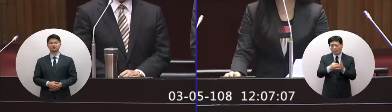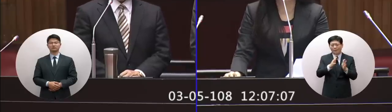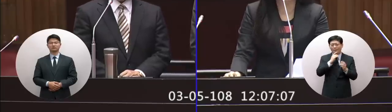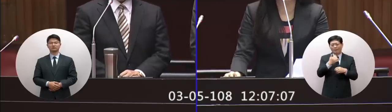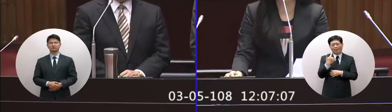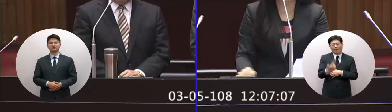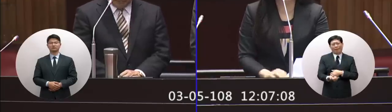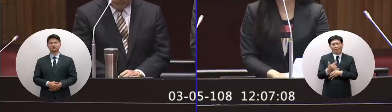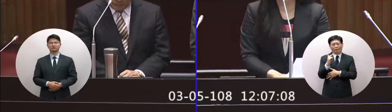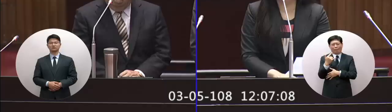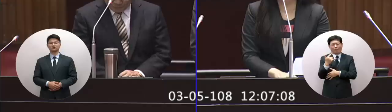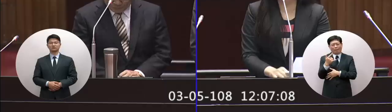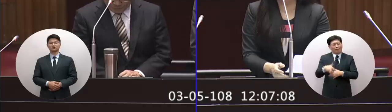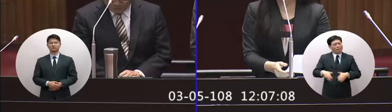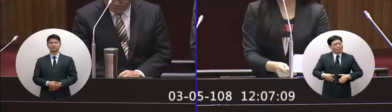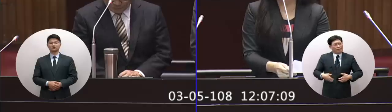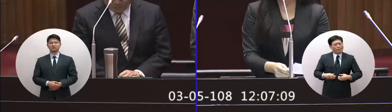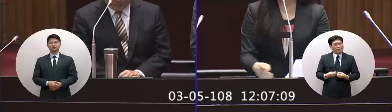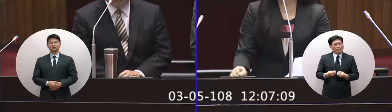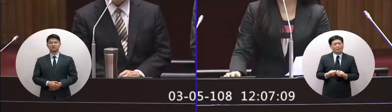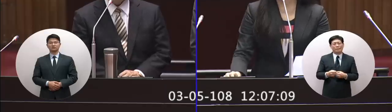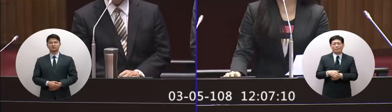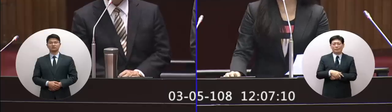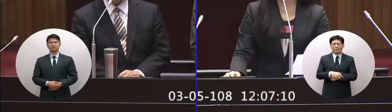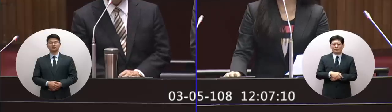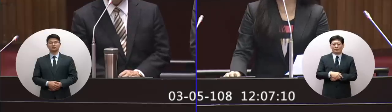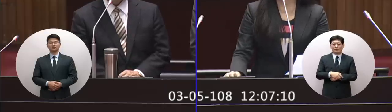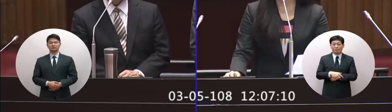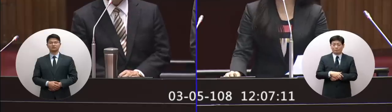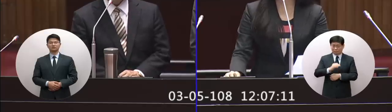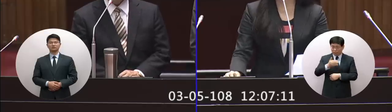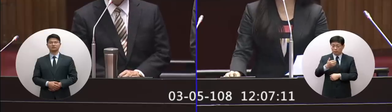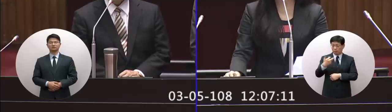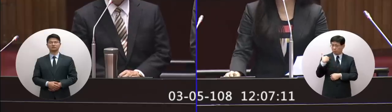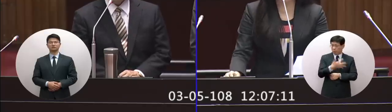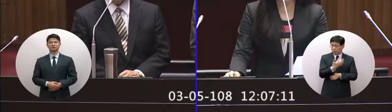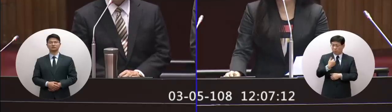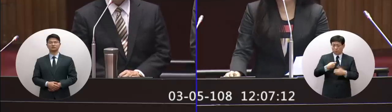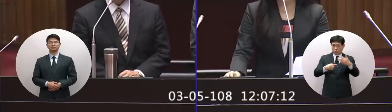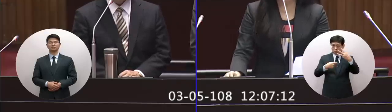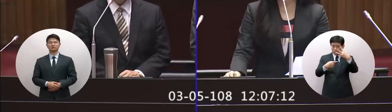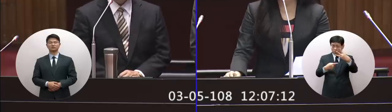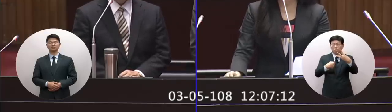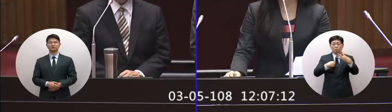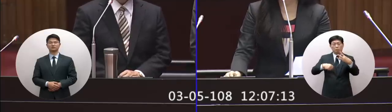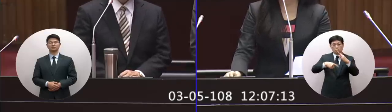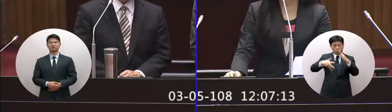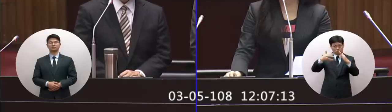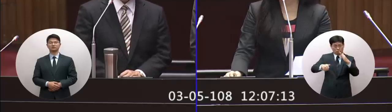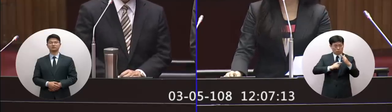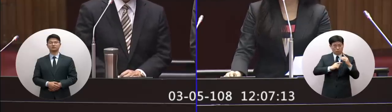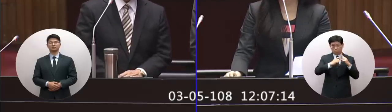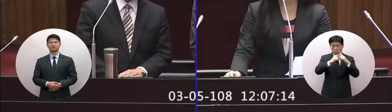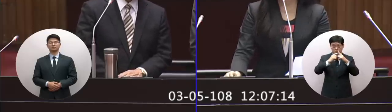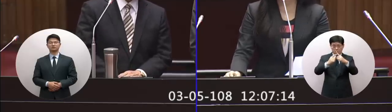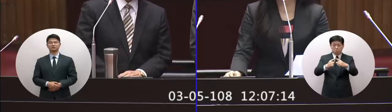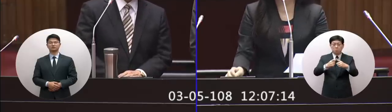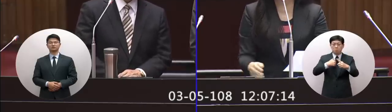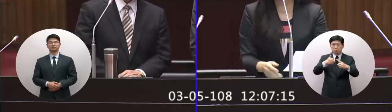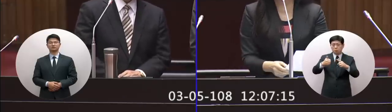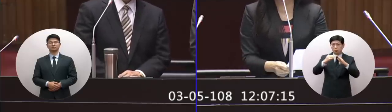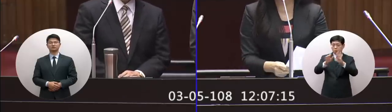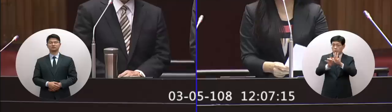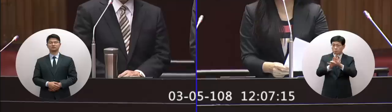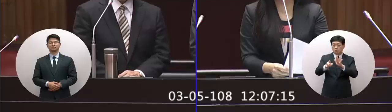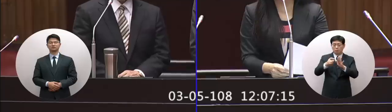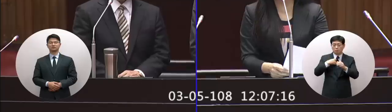族人非常的着急哦。不过呢，就在上个星期五3月1号哈，那院长亲自到这个都兰部